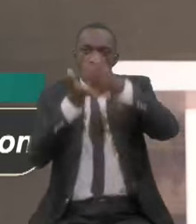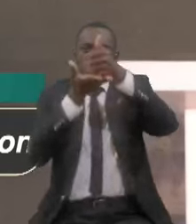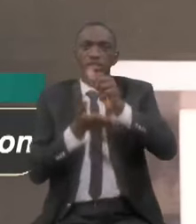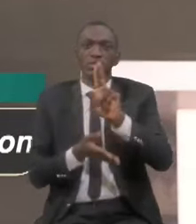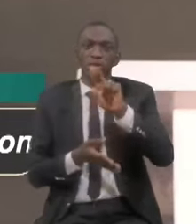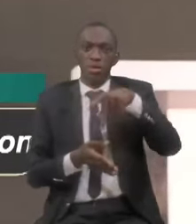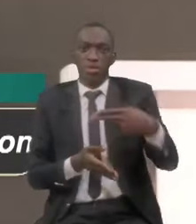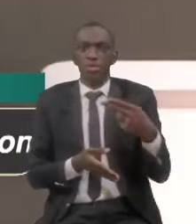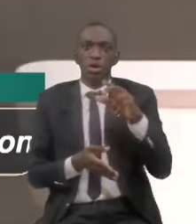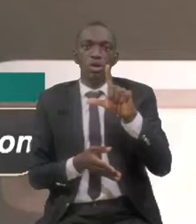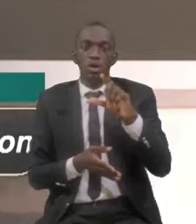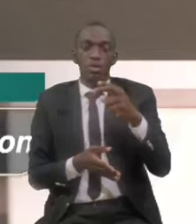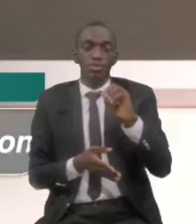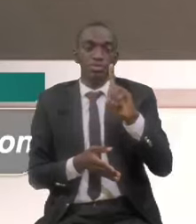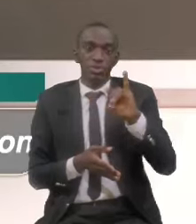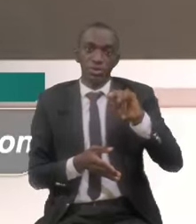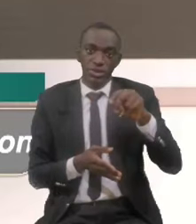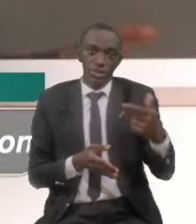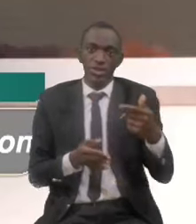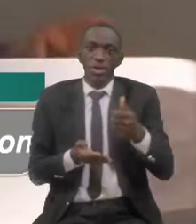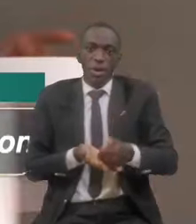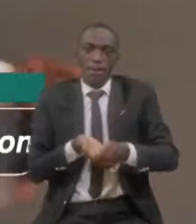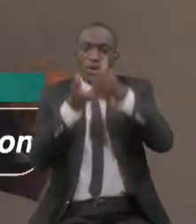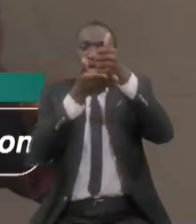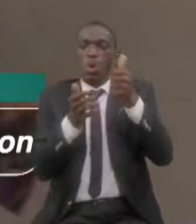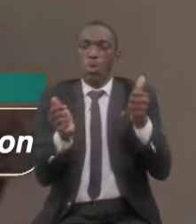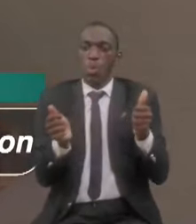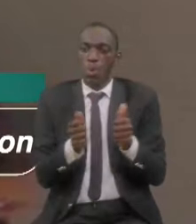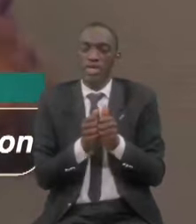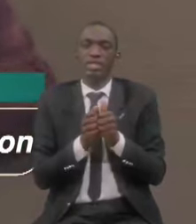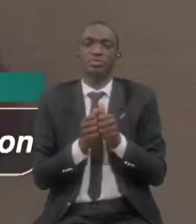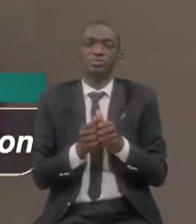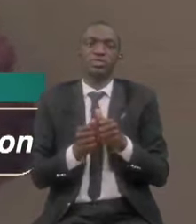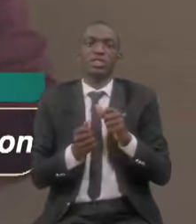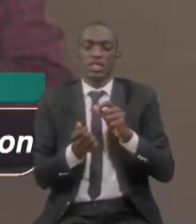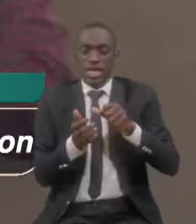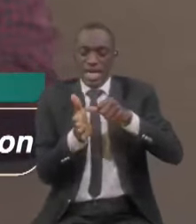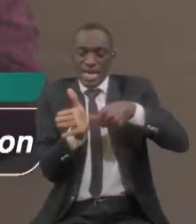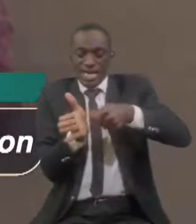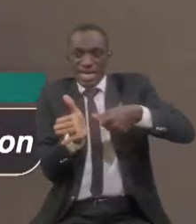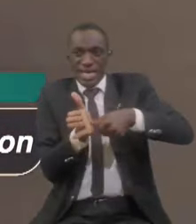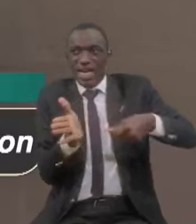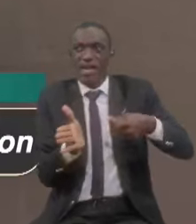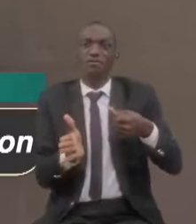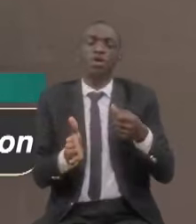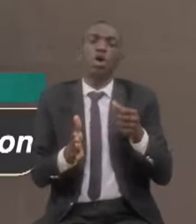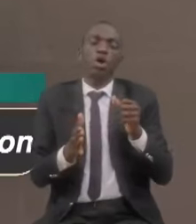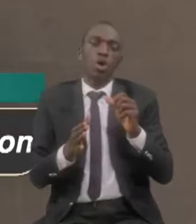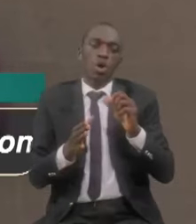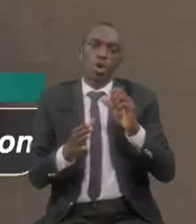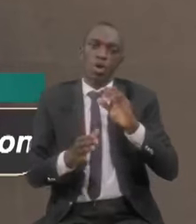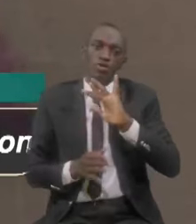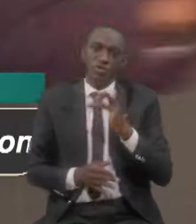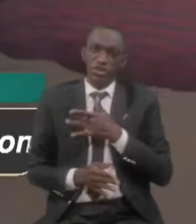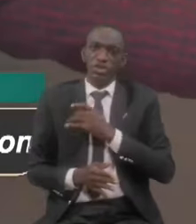c'est maintenir sa conviction. Et ce Samuel, peu importe le jour